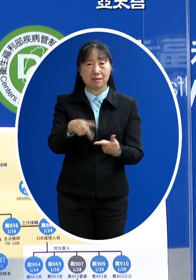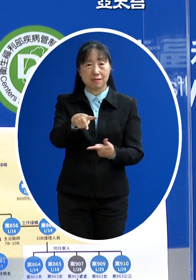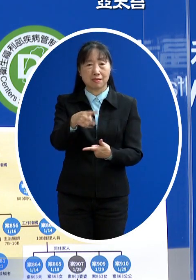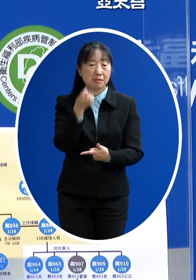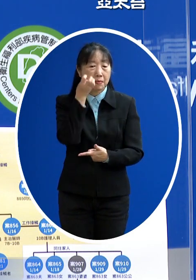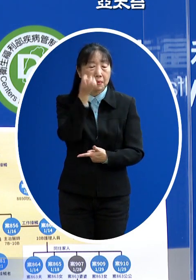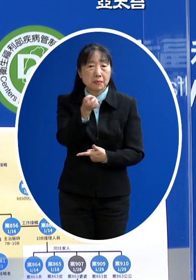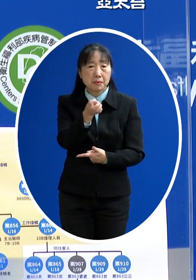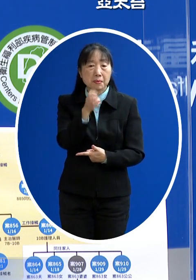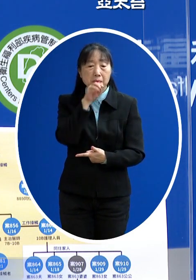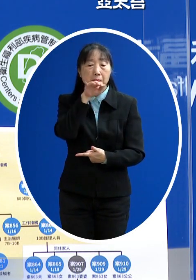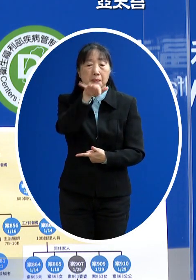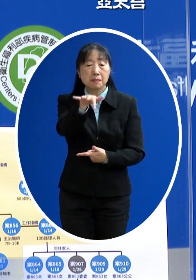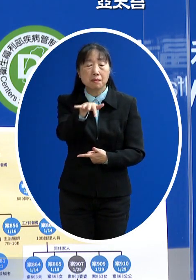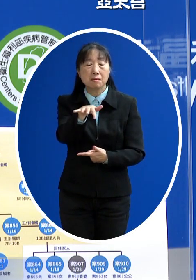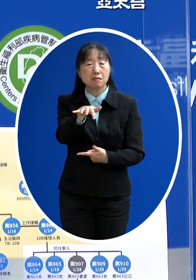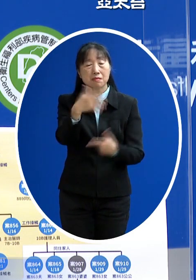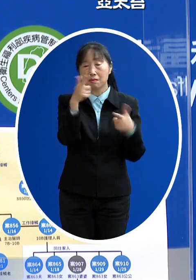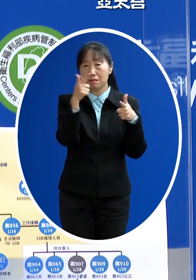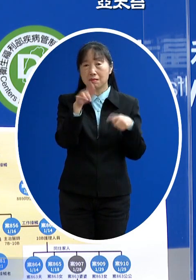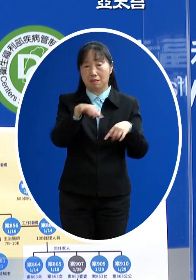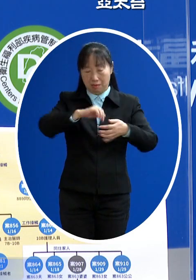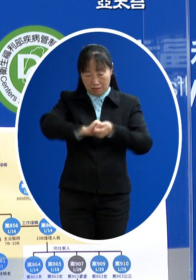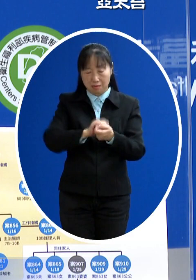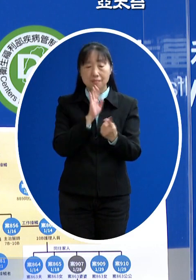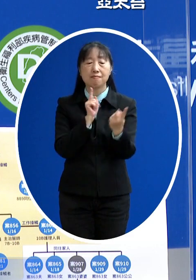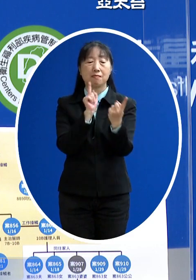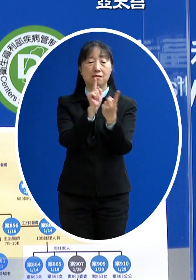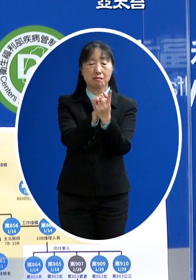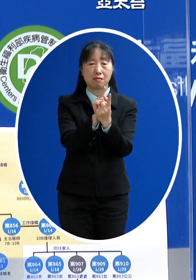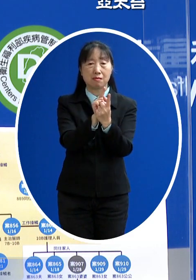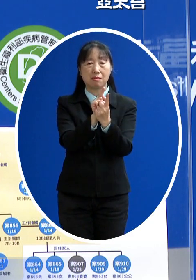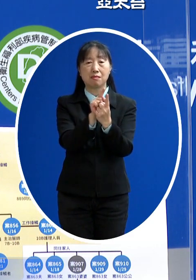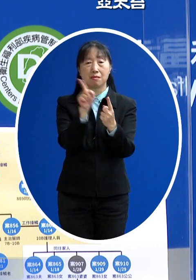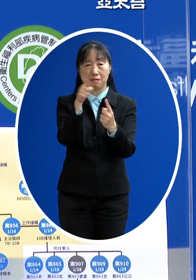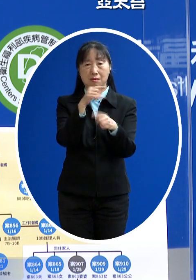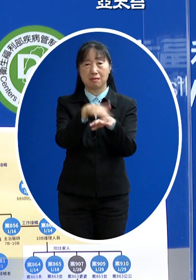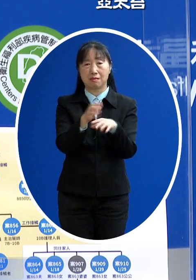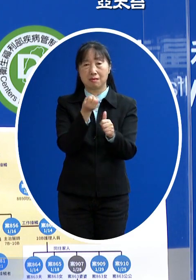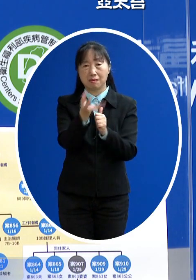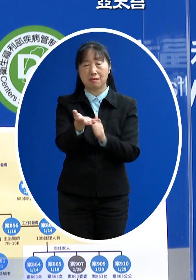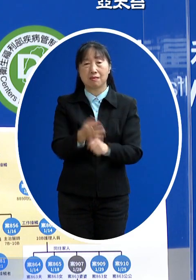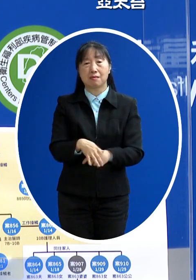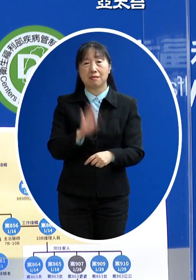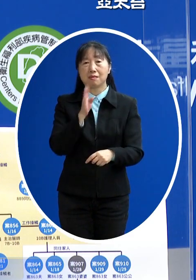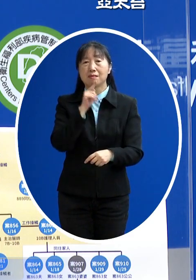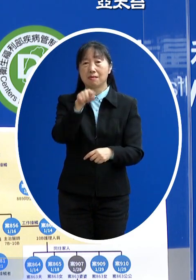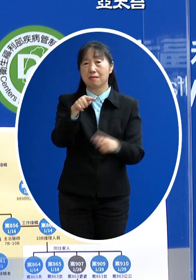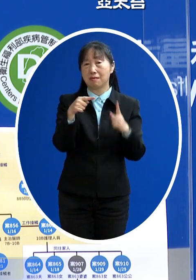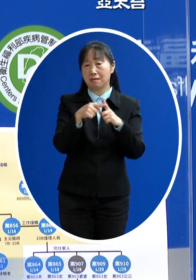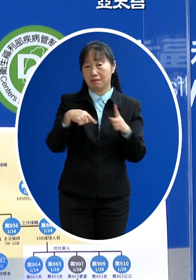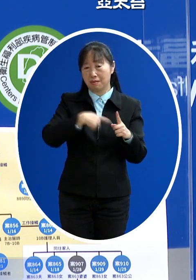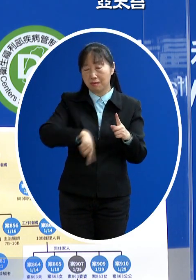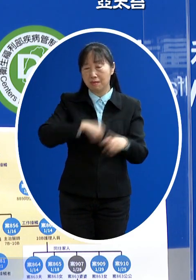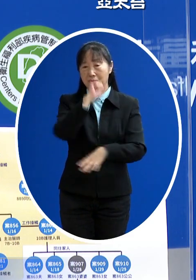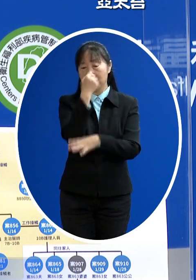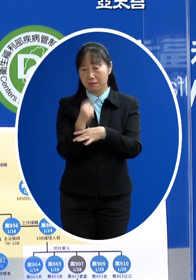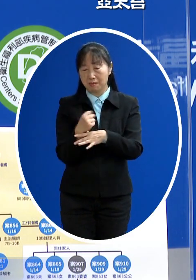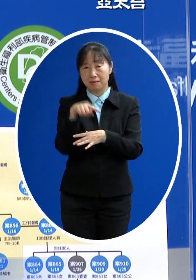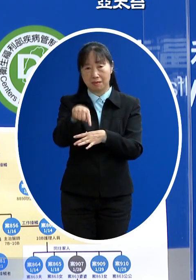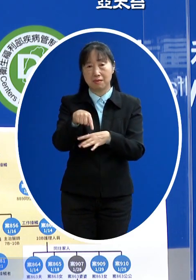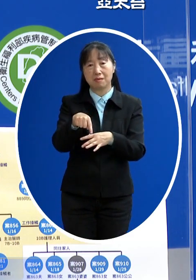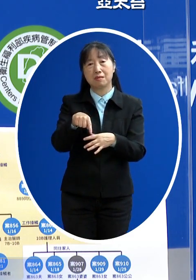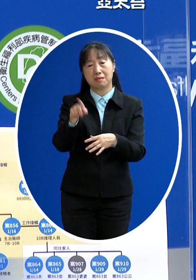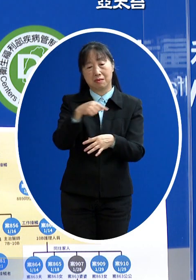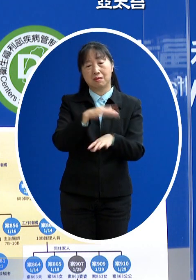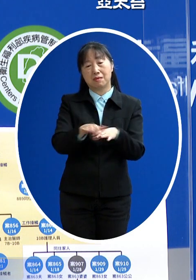气传染，它基本上是接触传染，那是它的相关的体液或是排泄物。那所以这